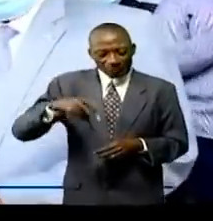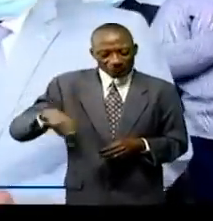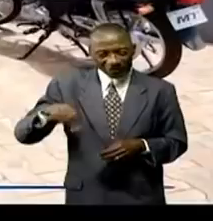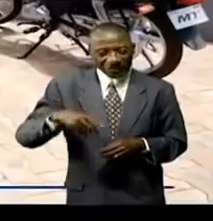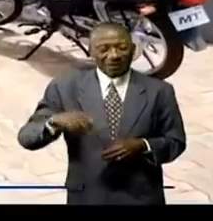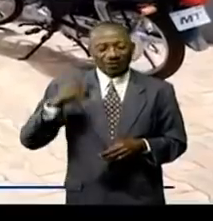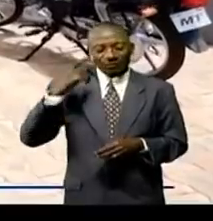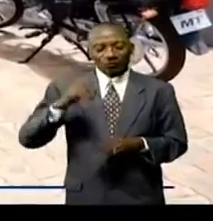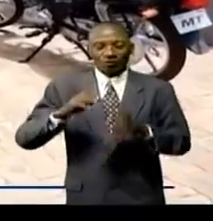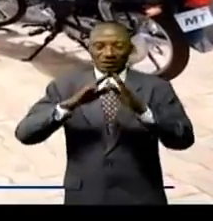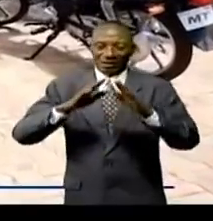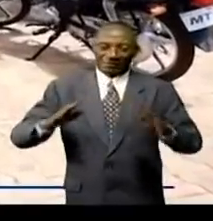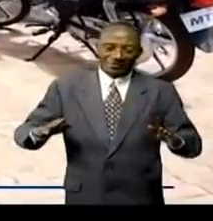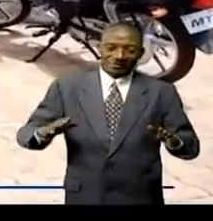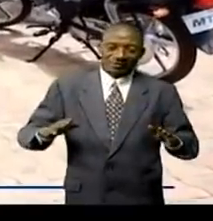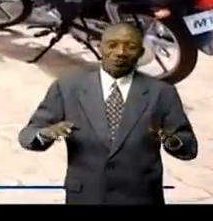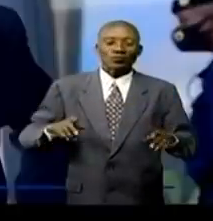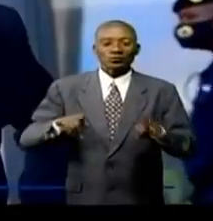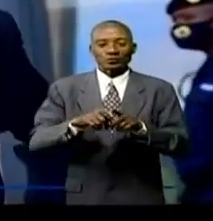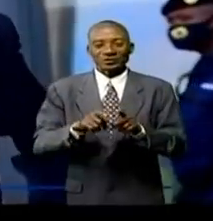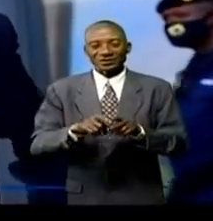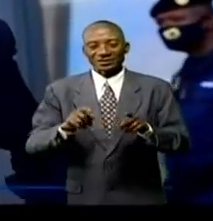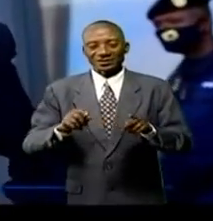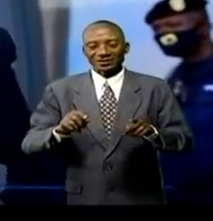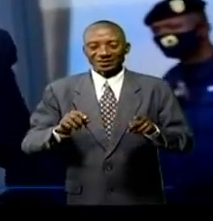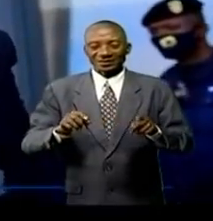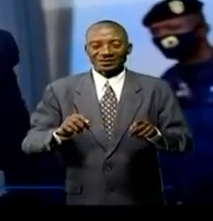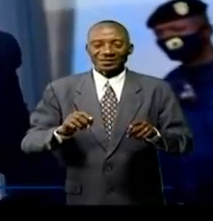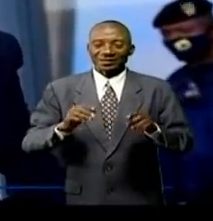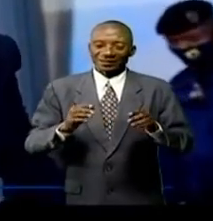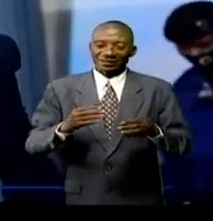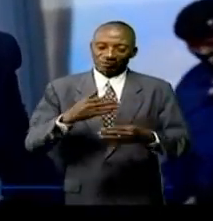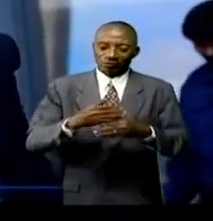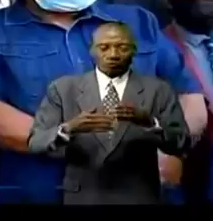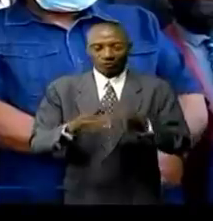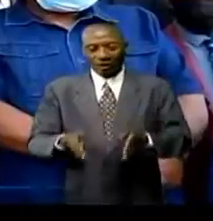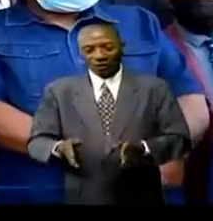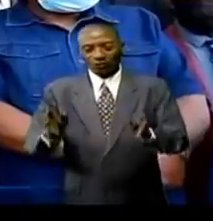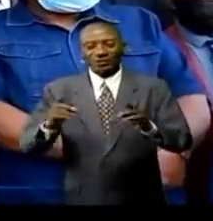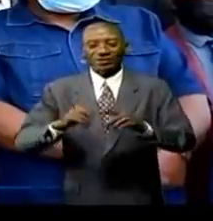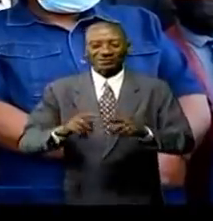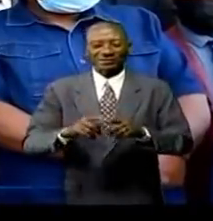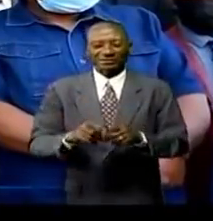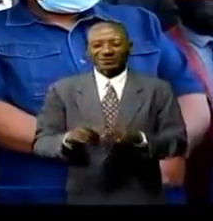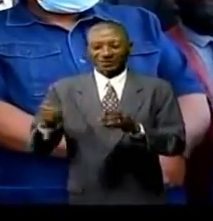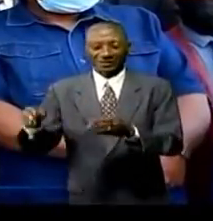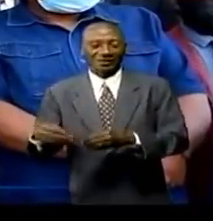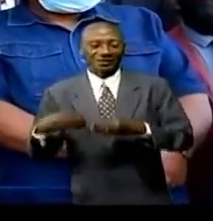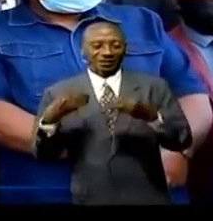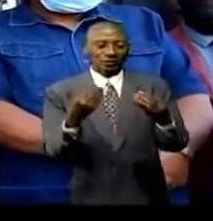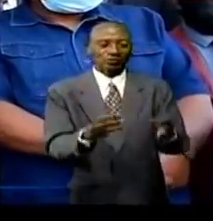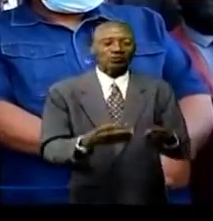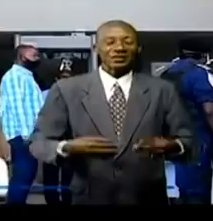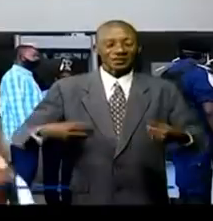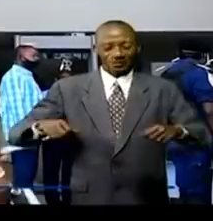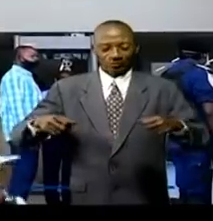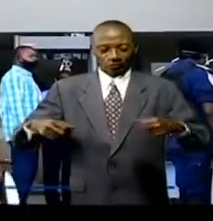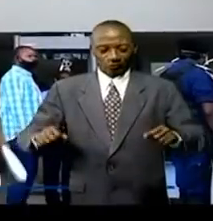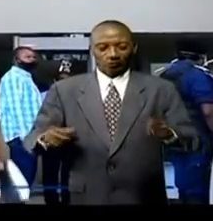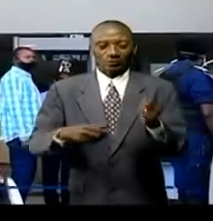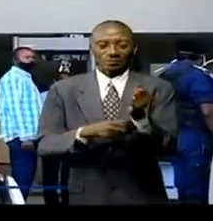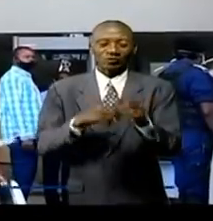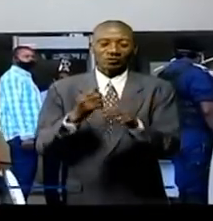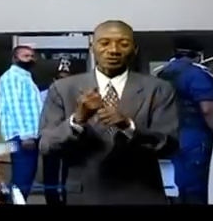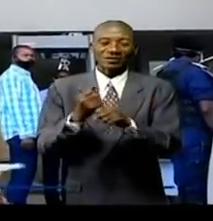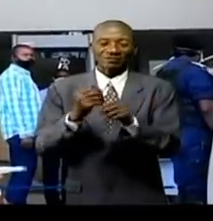qui a réceptionné cet échantillon des motos en présence du vice-président de l'Assemblée provinciale et des responsables des 4 divisions. Fifi